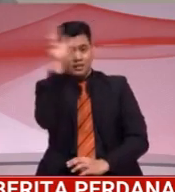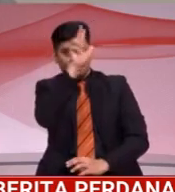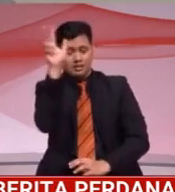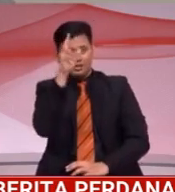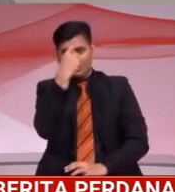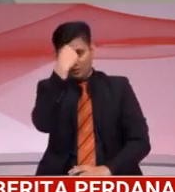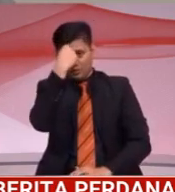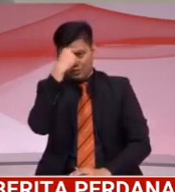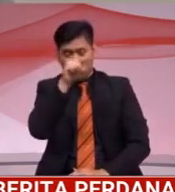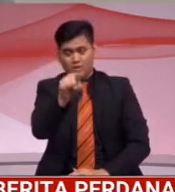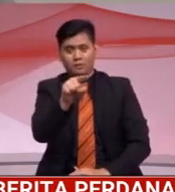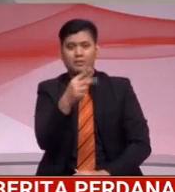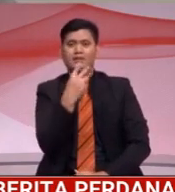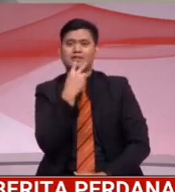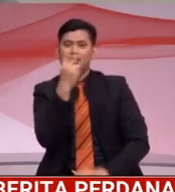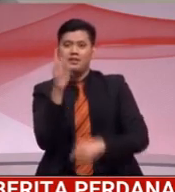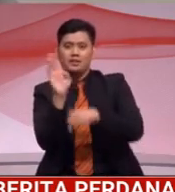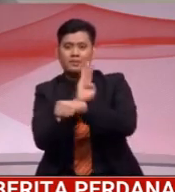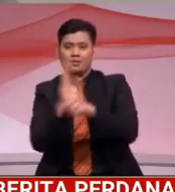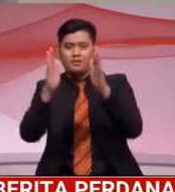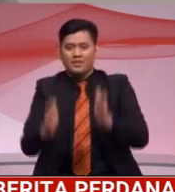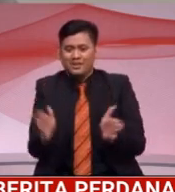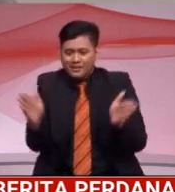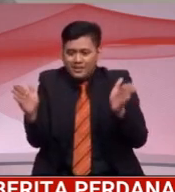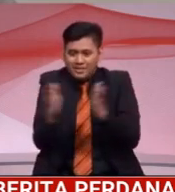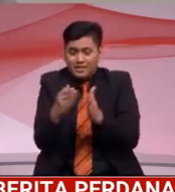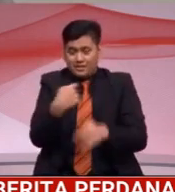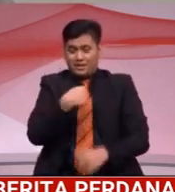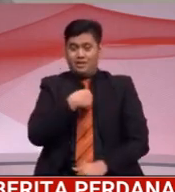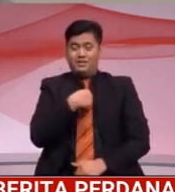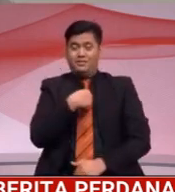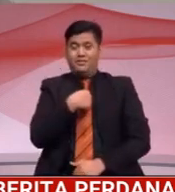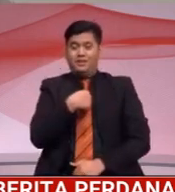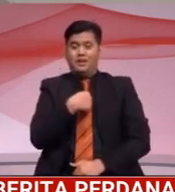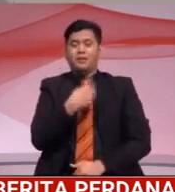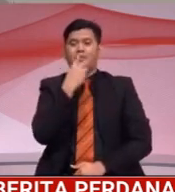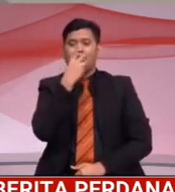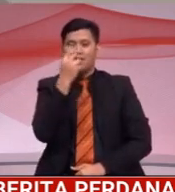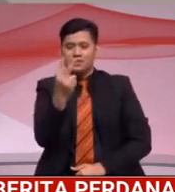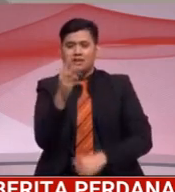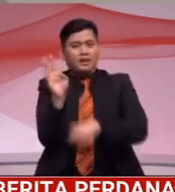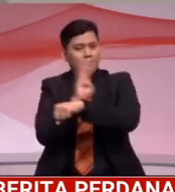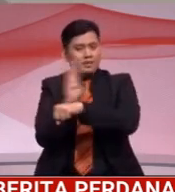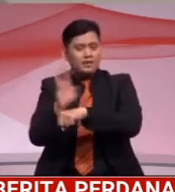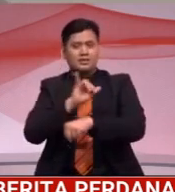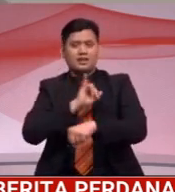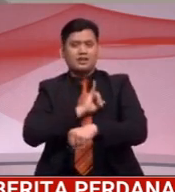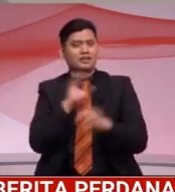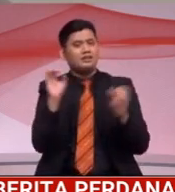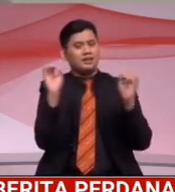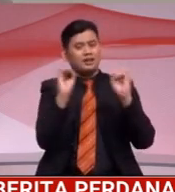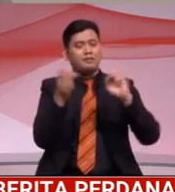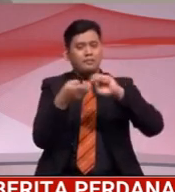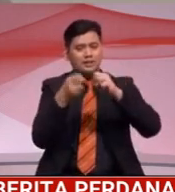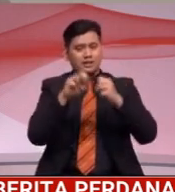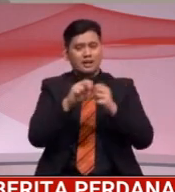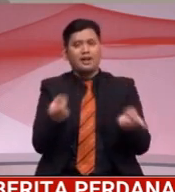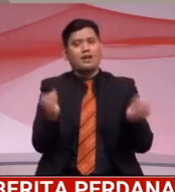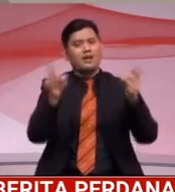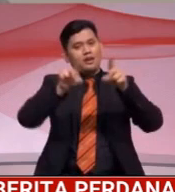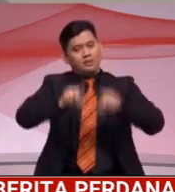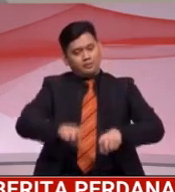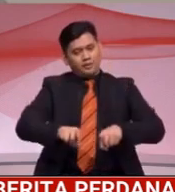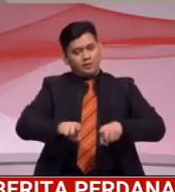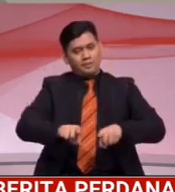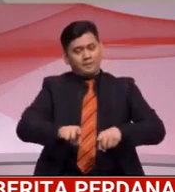membantu usahawan mikro seperti saya dalam memastikan kelangsungan perniagaan saya semasa masalah pandemik ini.